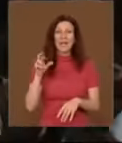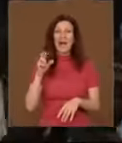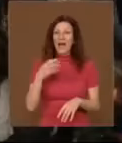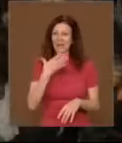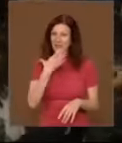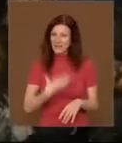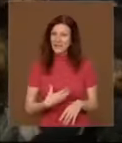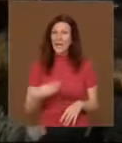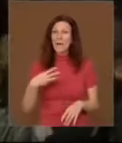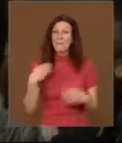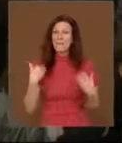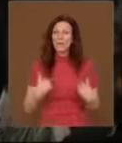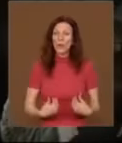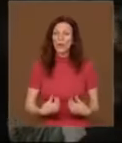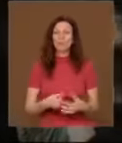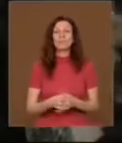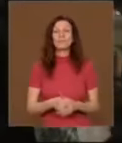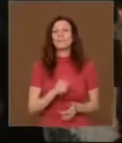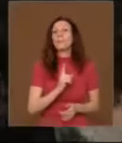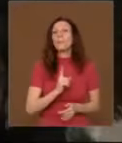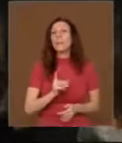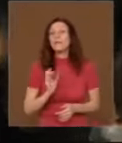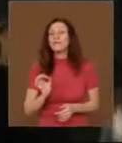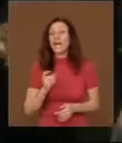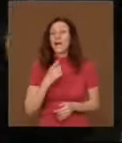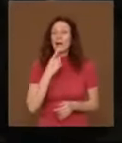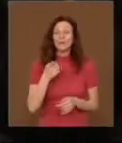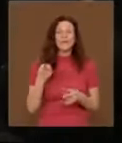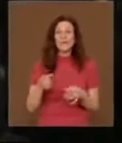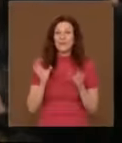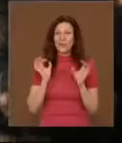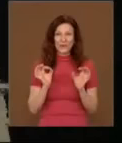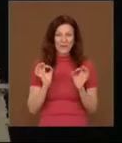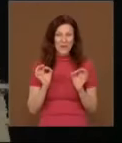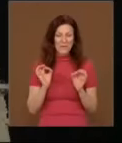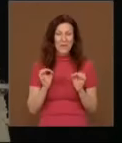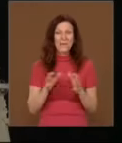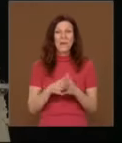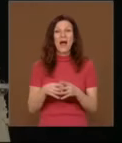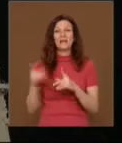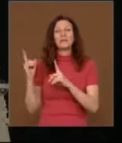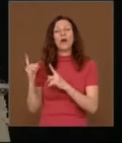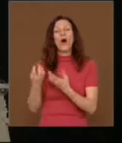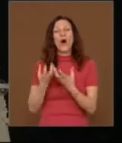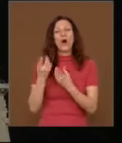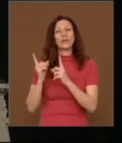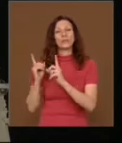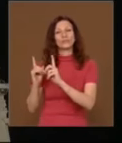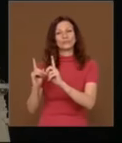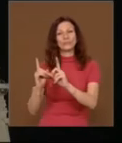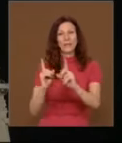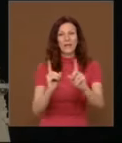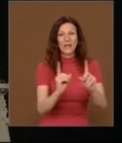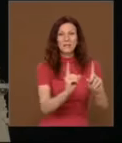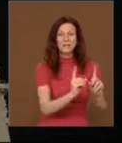А както всяка година в този момент се пренася благодатния огън,